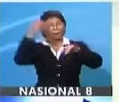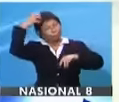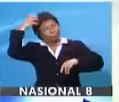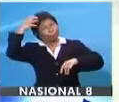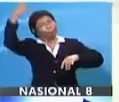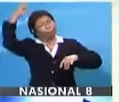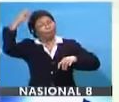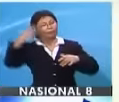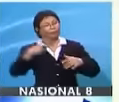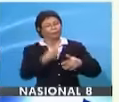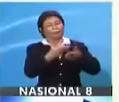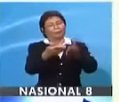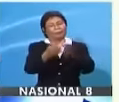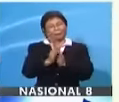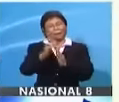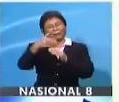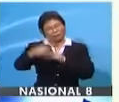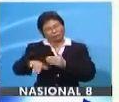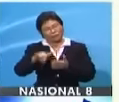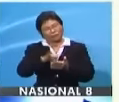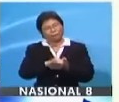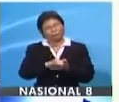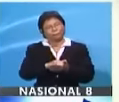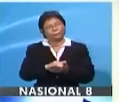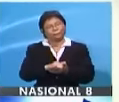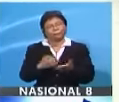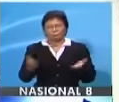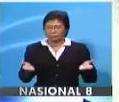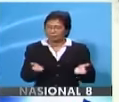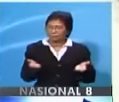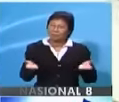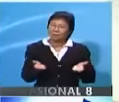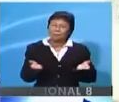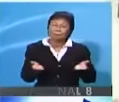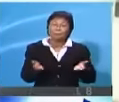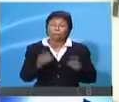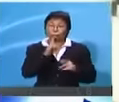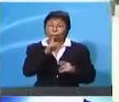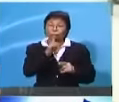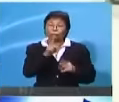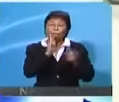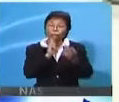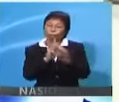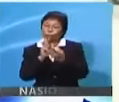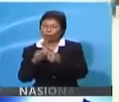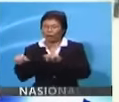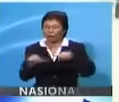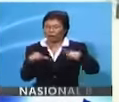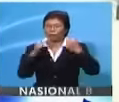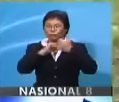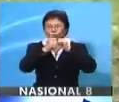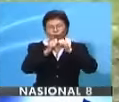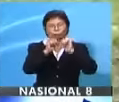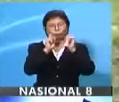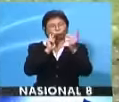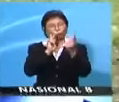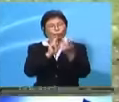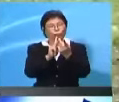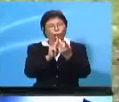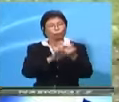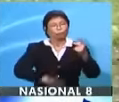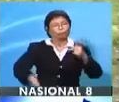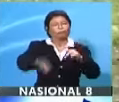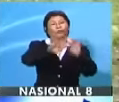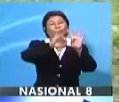juga. Lepas tu keadaan dia di sini pun memang sesuai lah untuk aktiviti sukan.